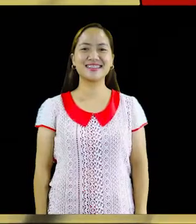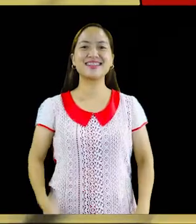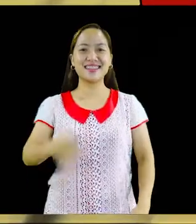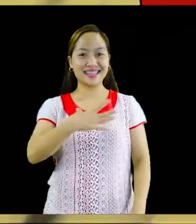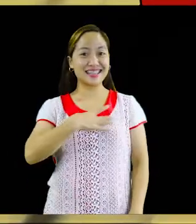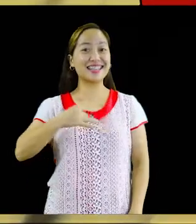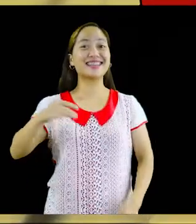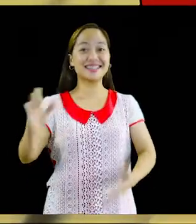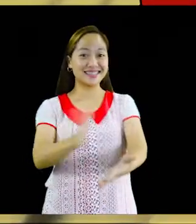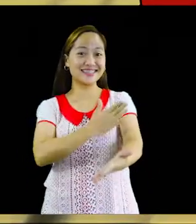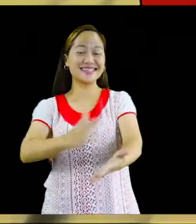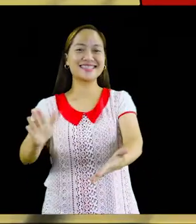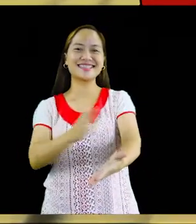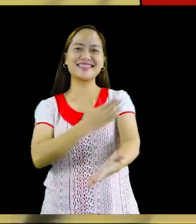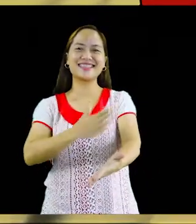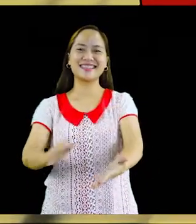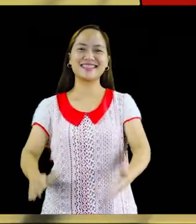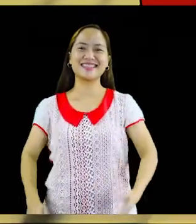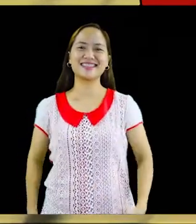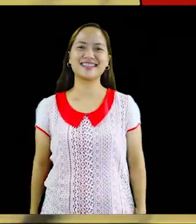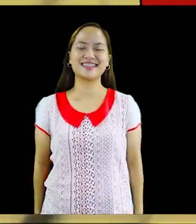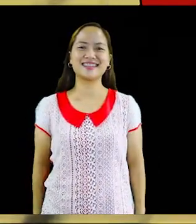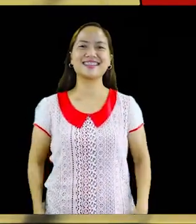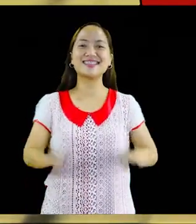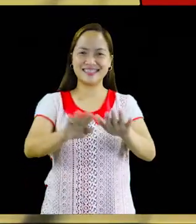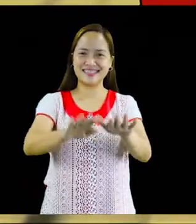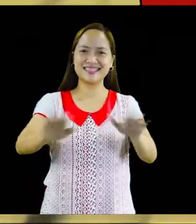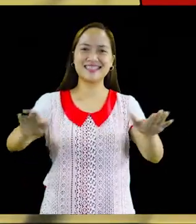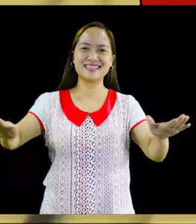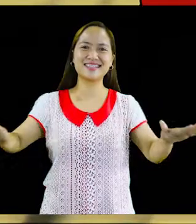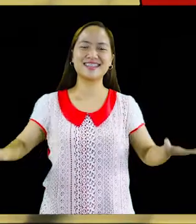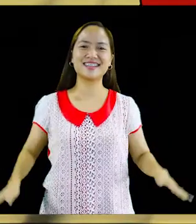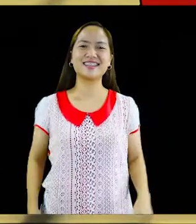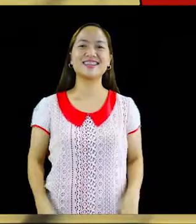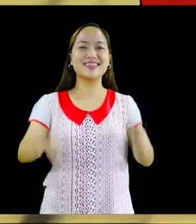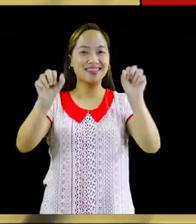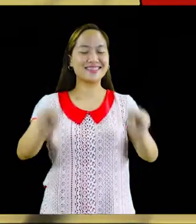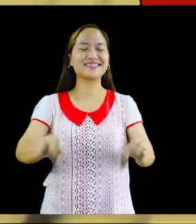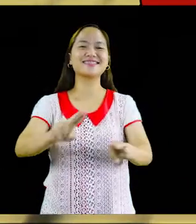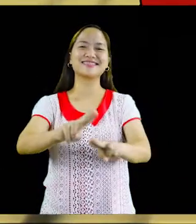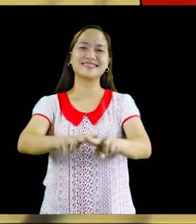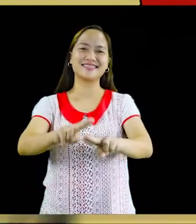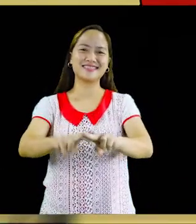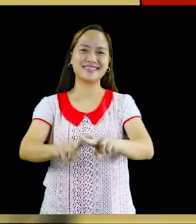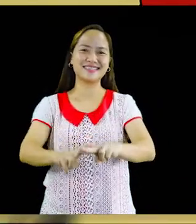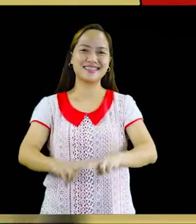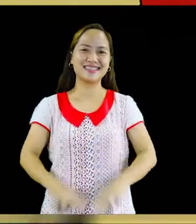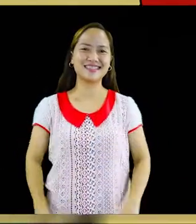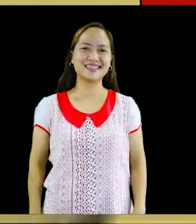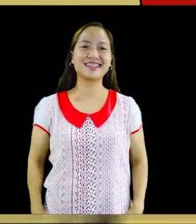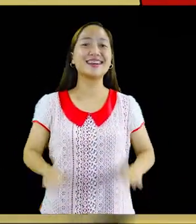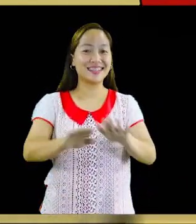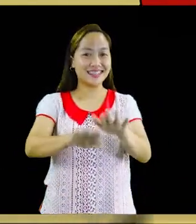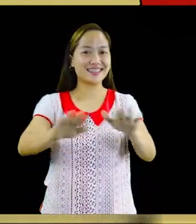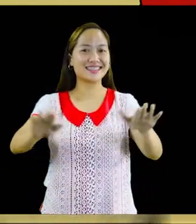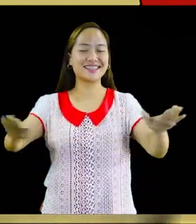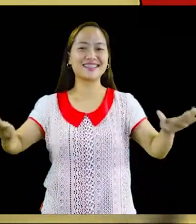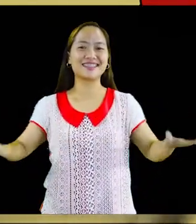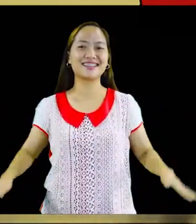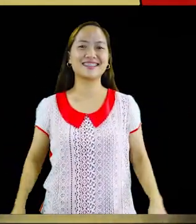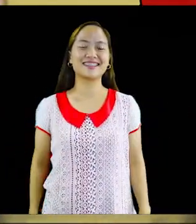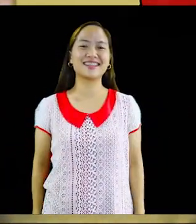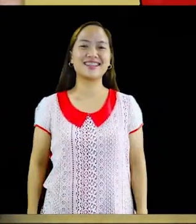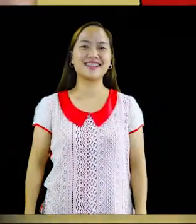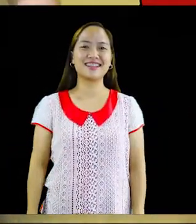Nanamihan malakang mo sa atong gikanta? Mga bata, pwede na kamo magbuko. Mga bata,